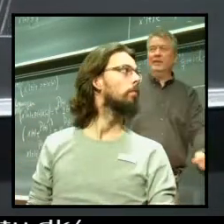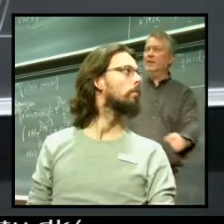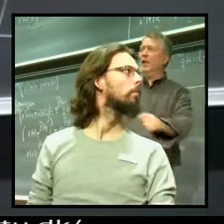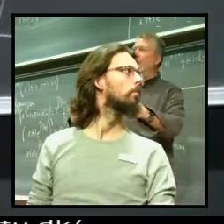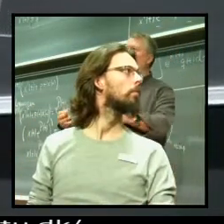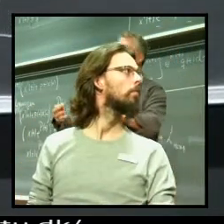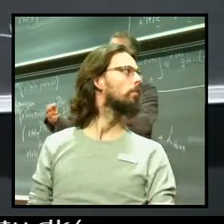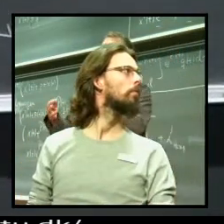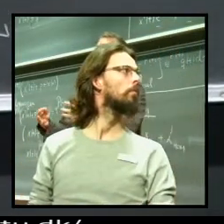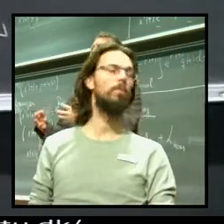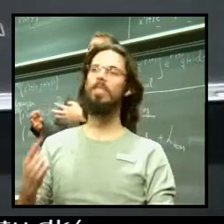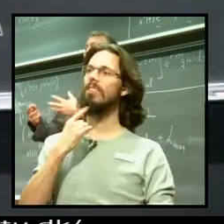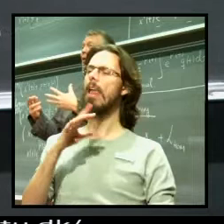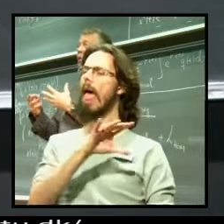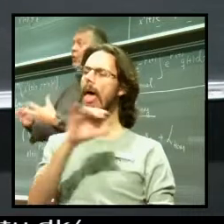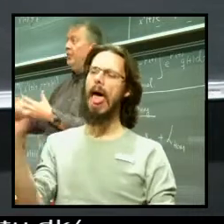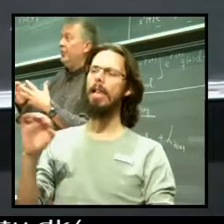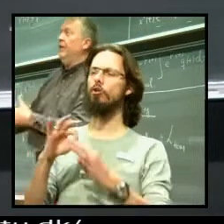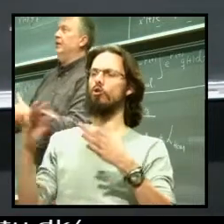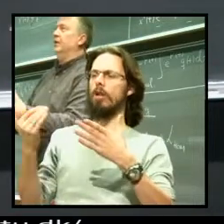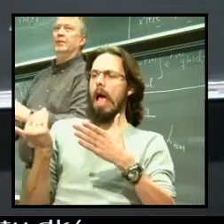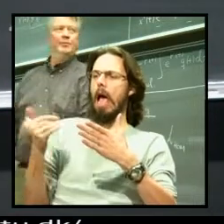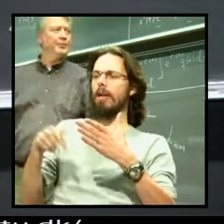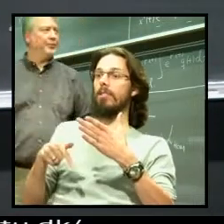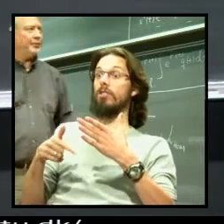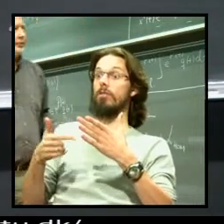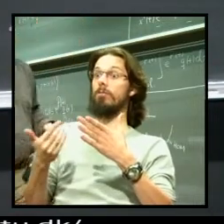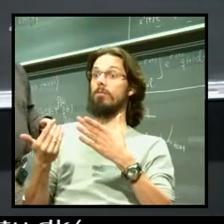Så der står alle de løsninger, der overhovedet findes